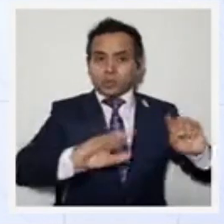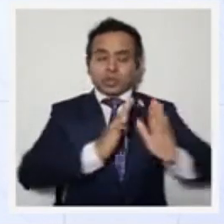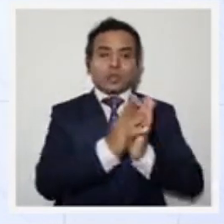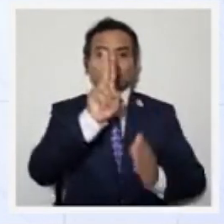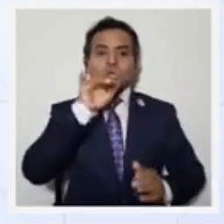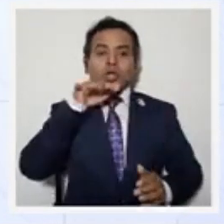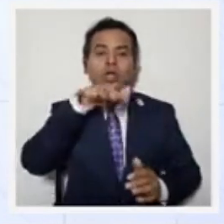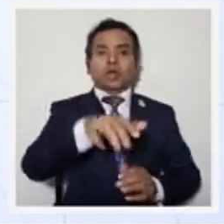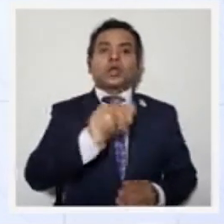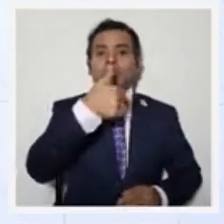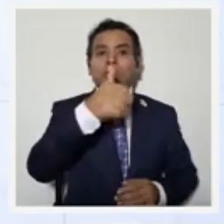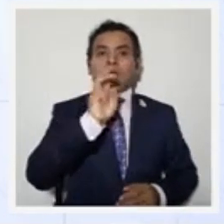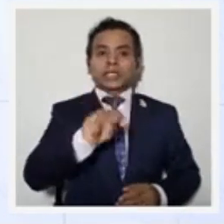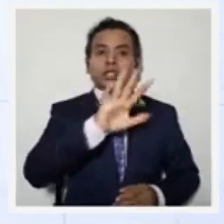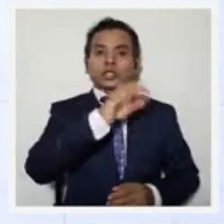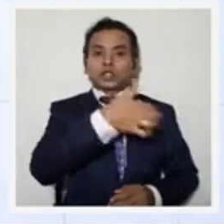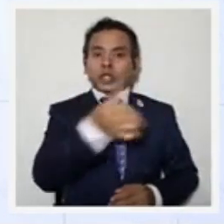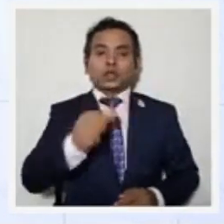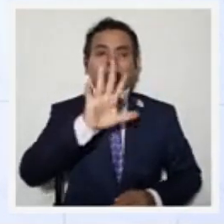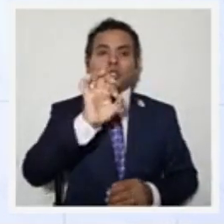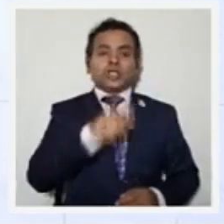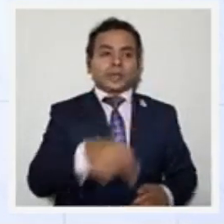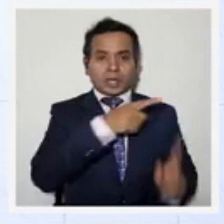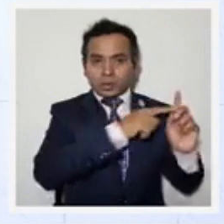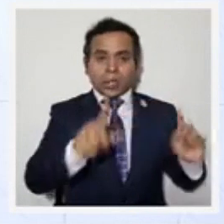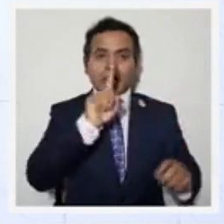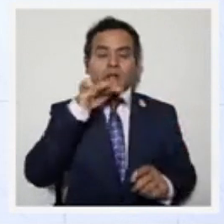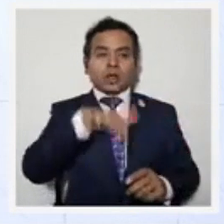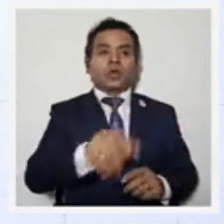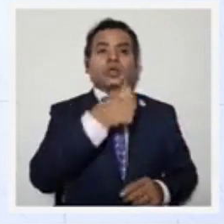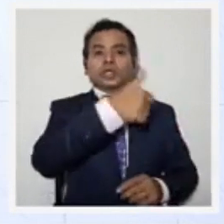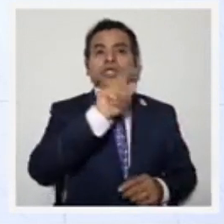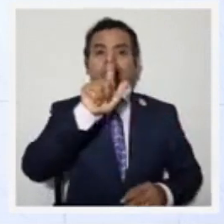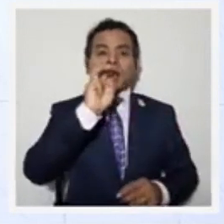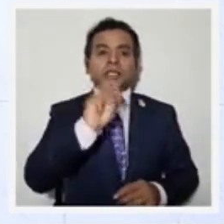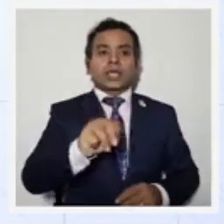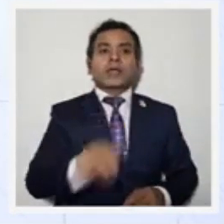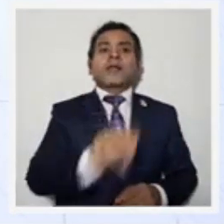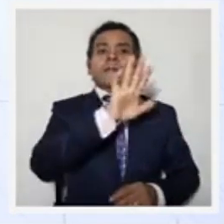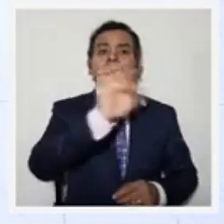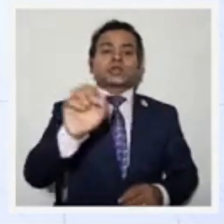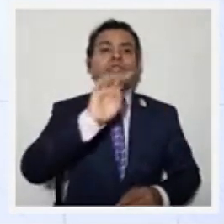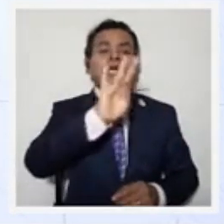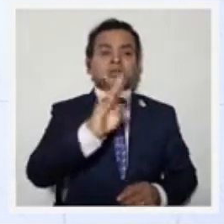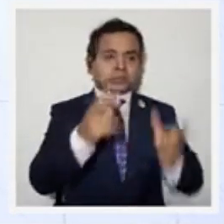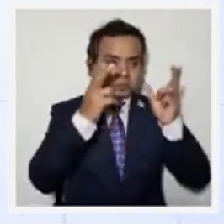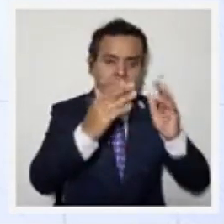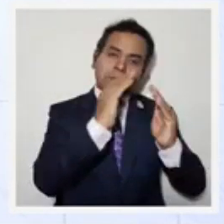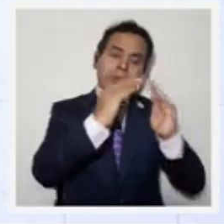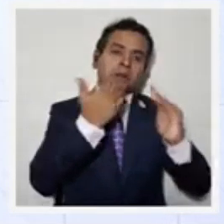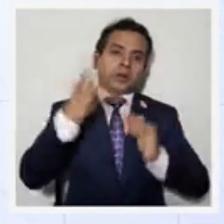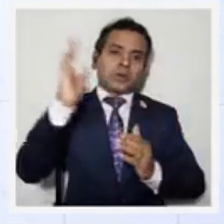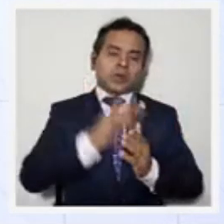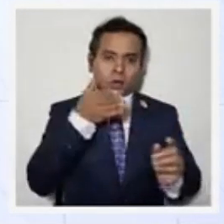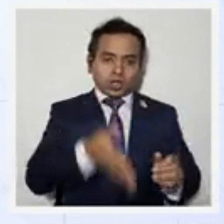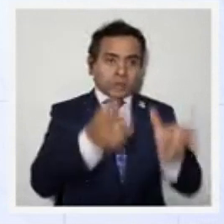3976 জন ছাড় পেয়েছেন কোয়ারেন্টাইন থেকে এবং এ পর্যন্ত কোয়ারেন্টাইনে আছেন 2,06,650 জন এবং